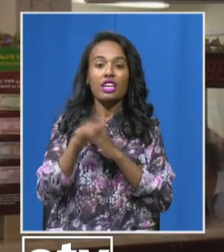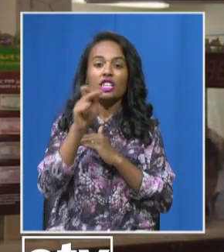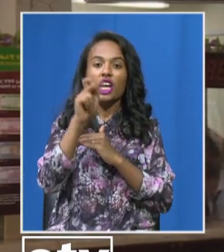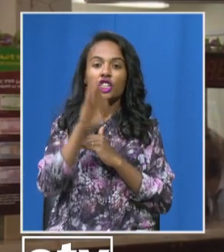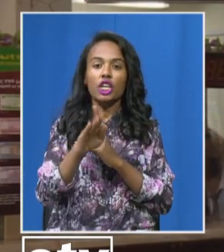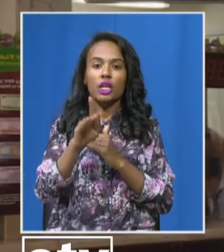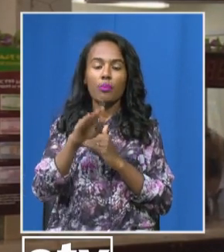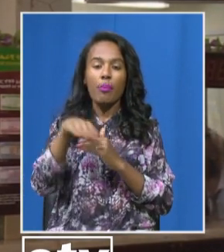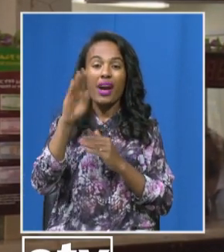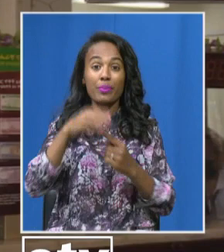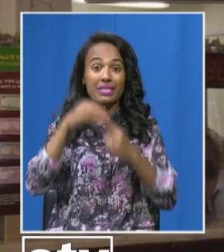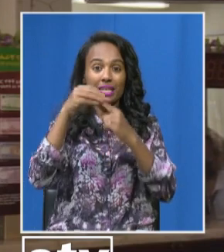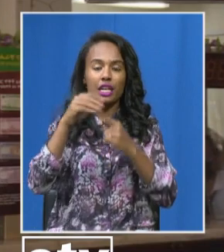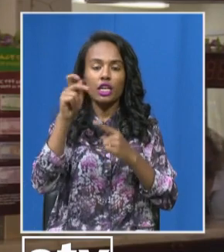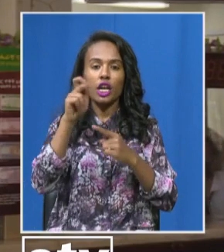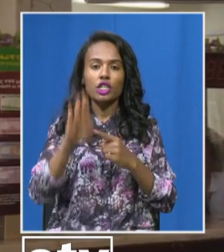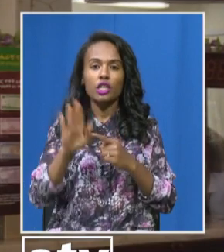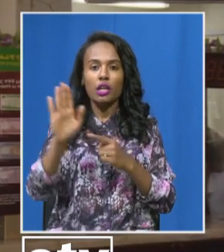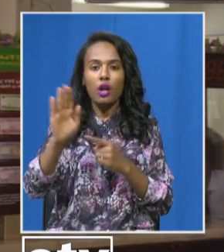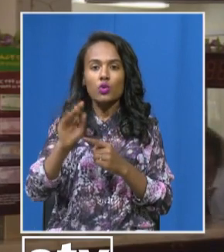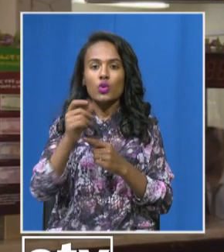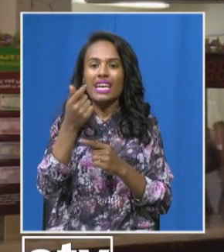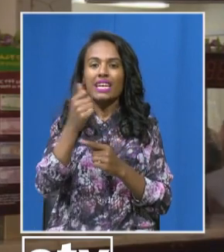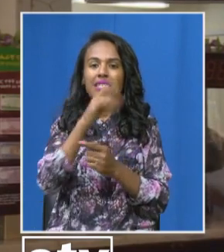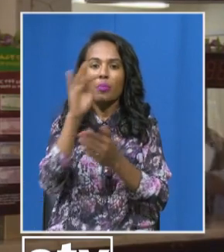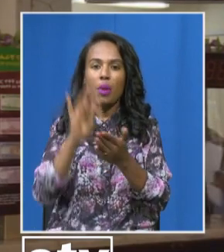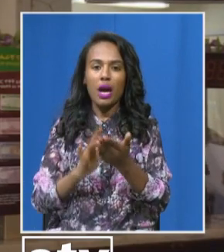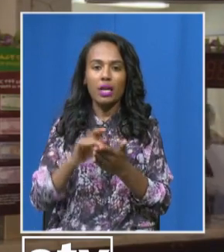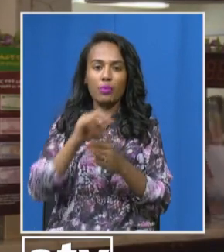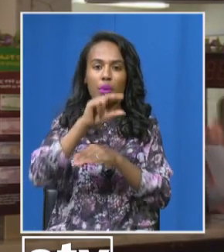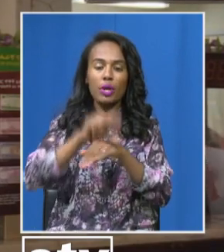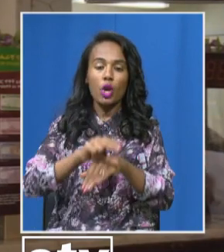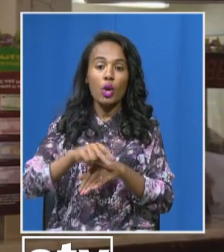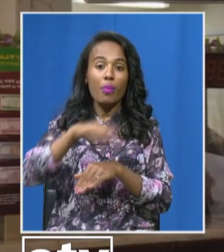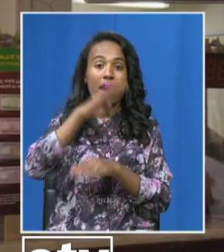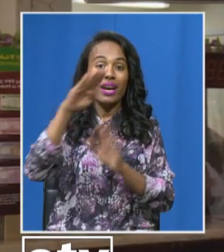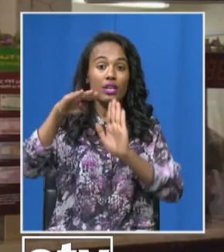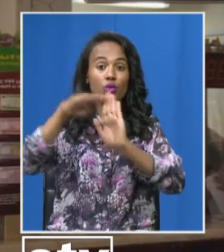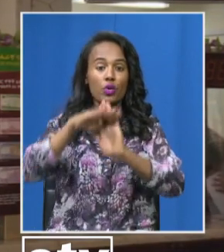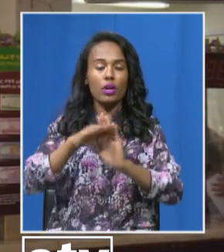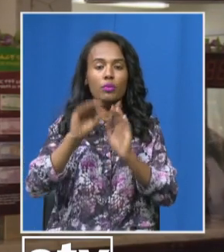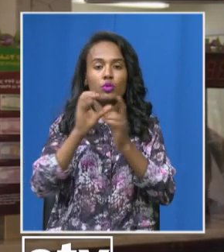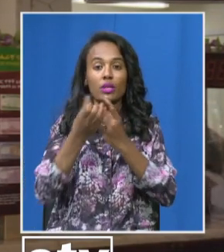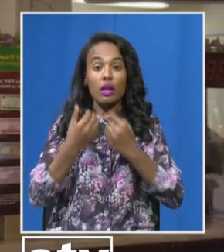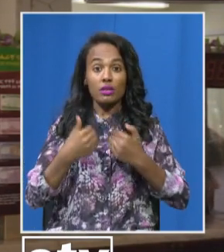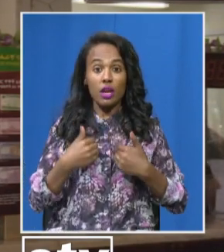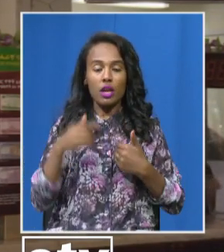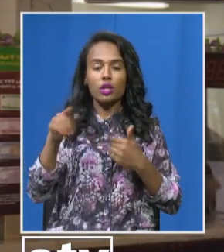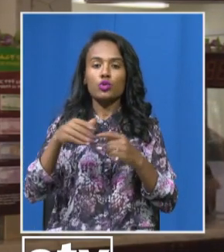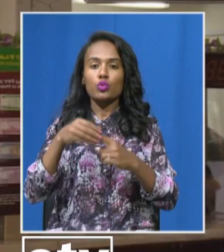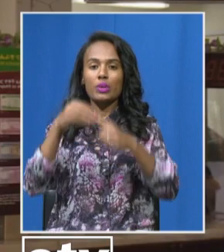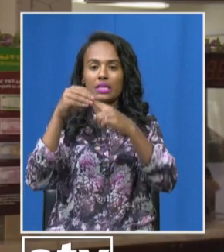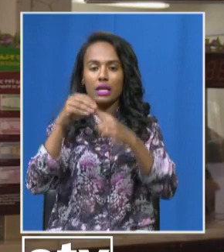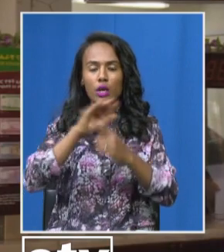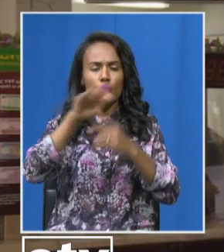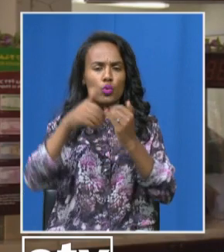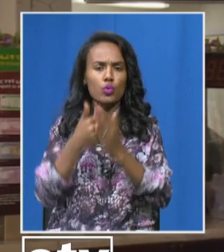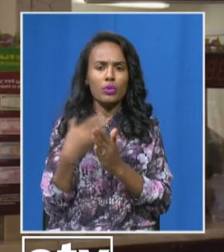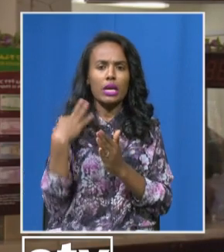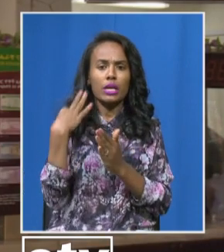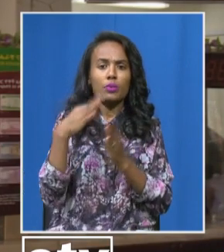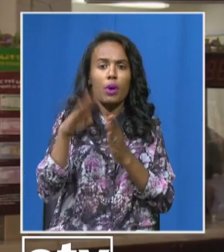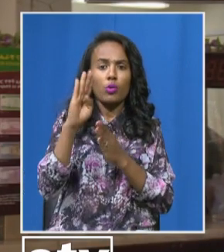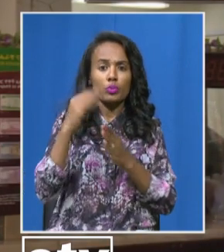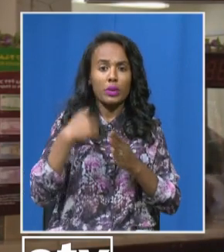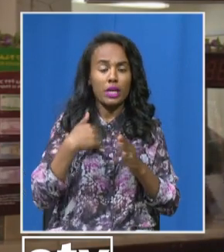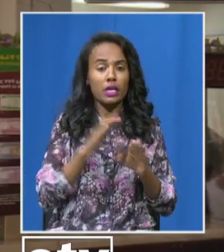ባንክ በስተቀር ዳሽን ባንክ የራሱ የገንዘብ ማዕከል በብሔራዊ ባንክ የተወከለበት ሁኔታ ስላለ ከሱ በስተቀር ሁሉም የግል ባንኮች በእኛ